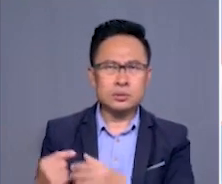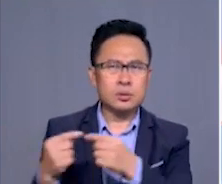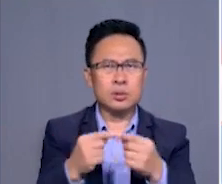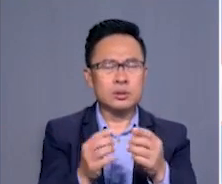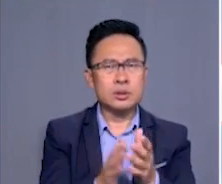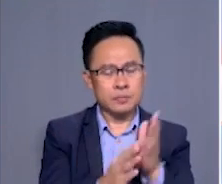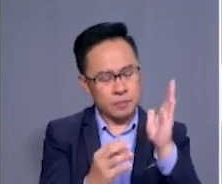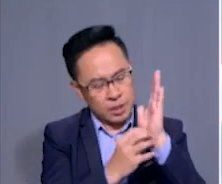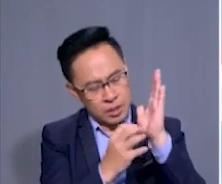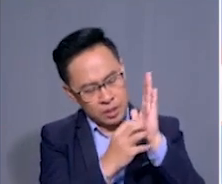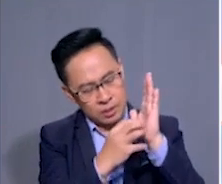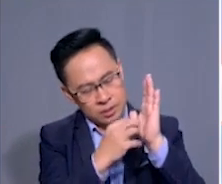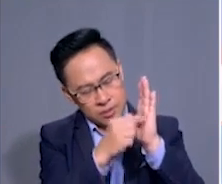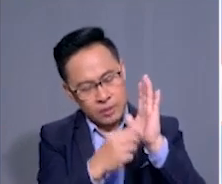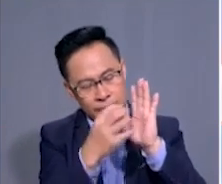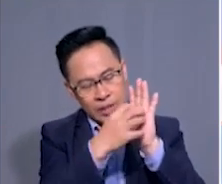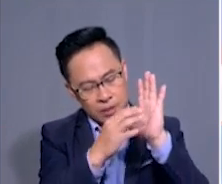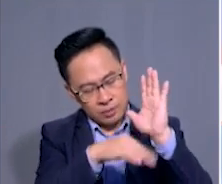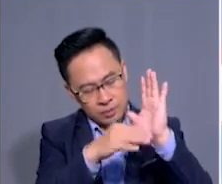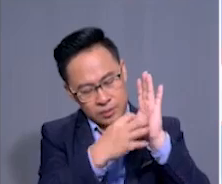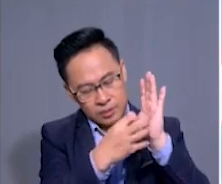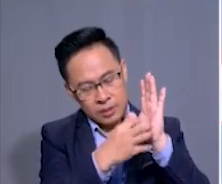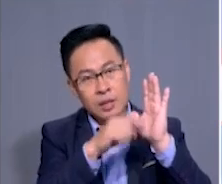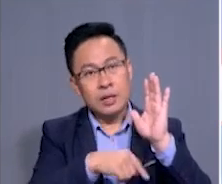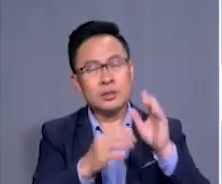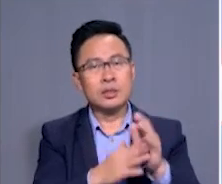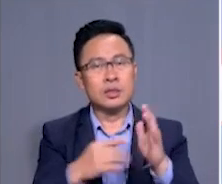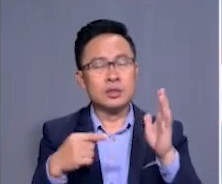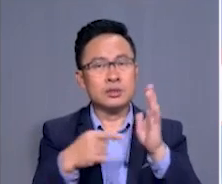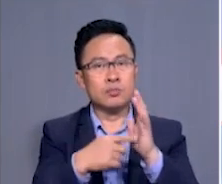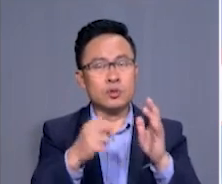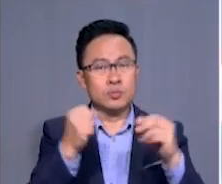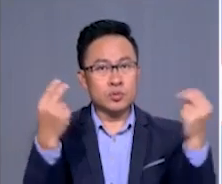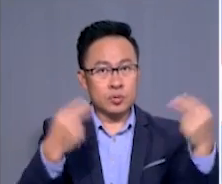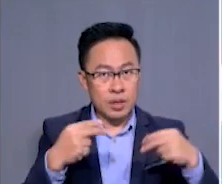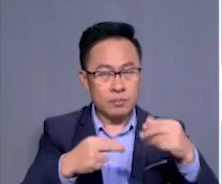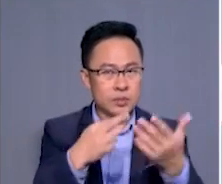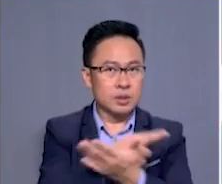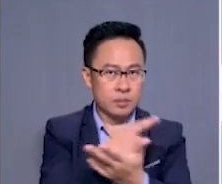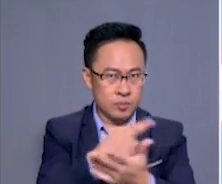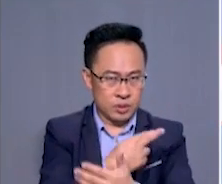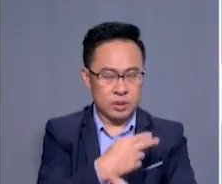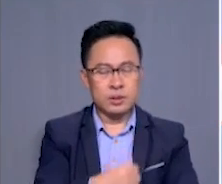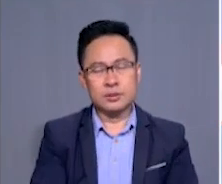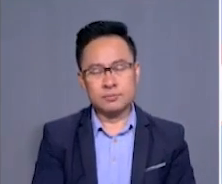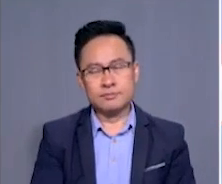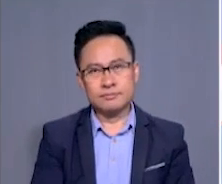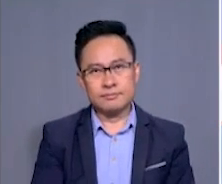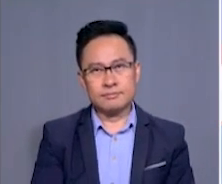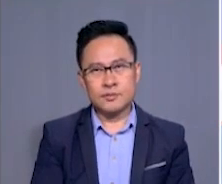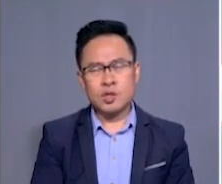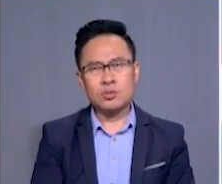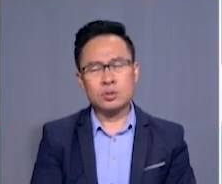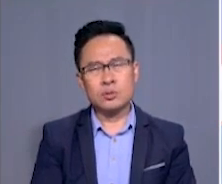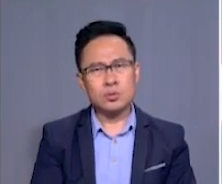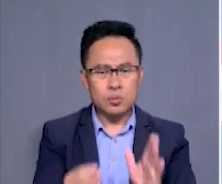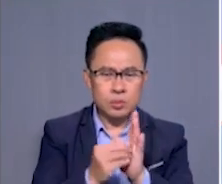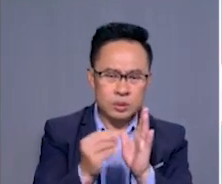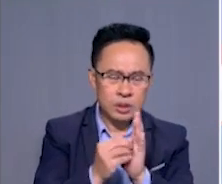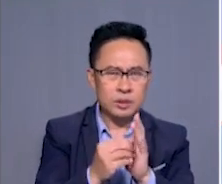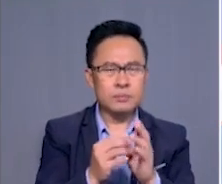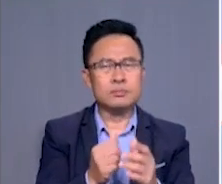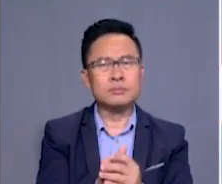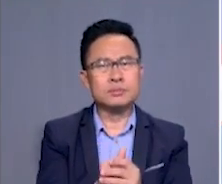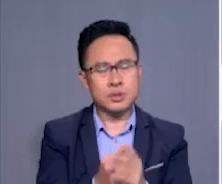แถวภาคกลางตอนล่างแต่ว่าน่าจะอยู่ที่สมุทรสงครามหรือราชบุรีแถวนี้นะครับก็ส่วนจังหวัดอื่นๆเนี่ย